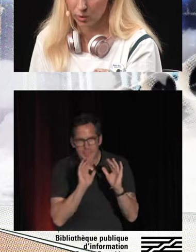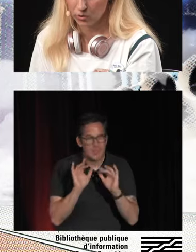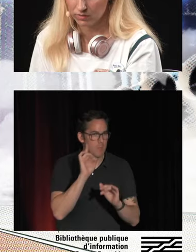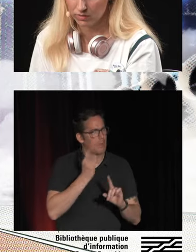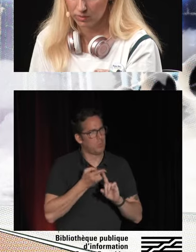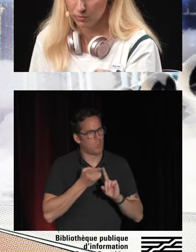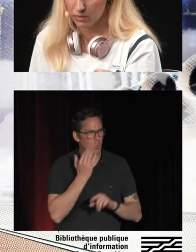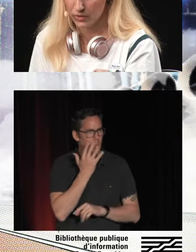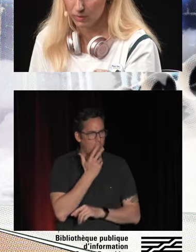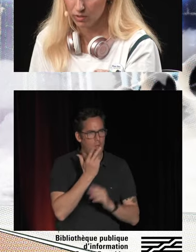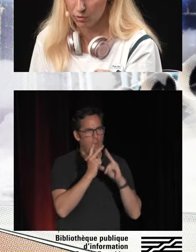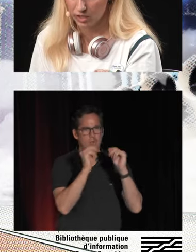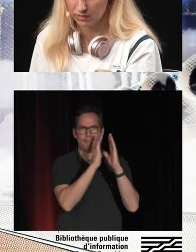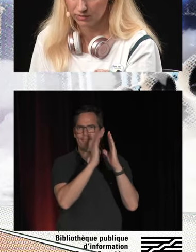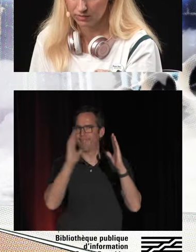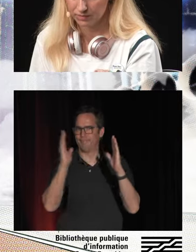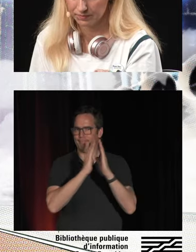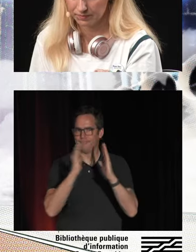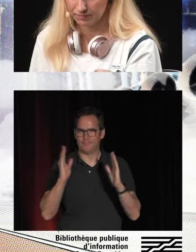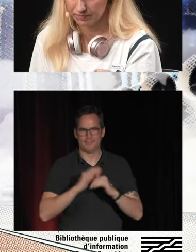parce que c'est important d'avoir une bibliothèque bien rangée.